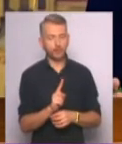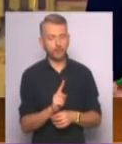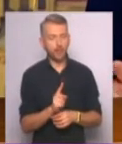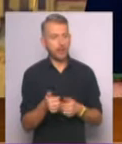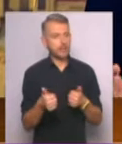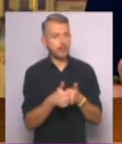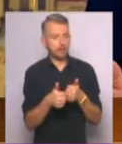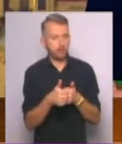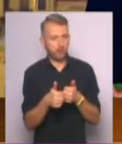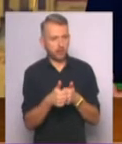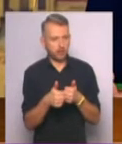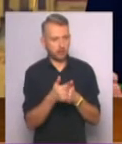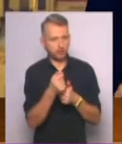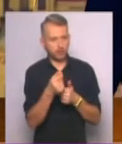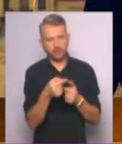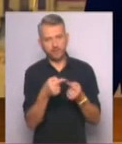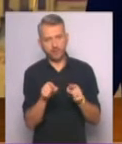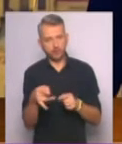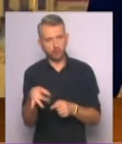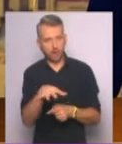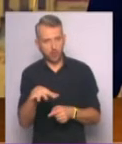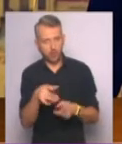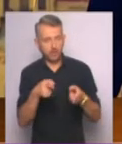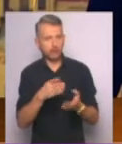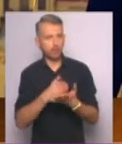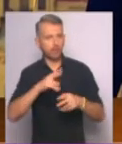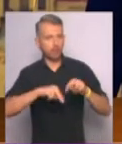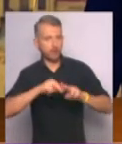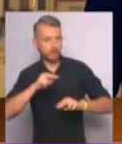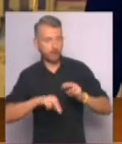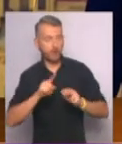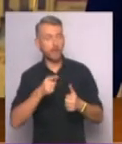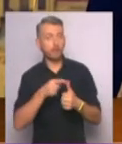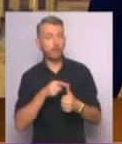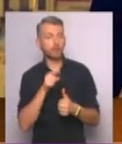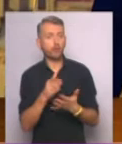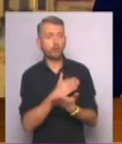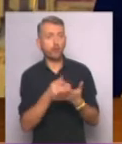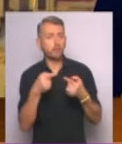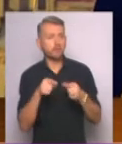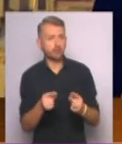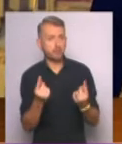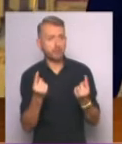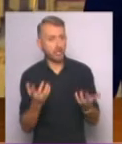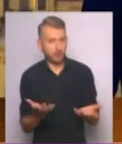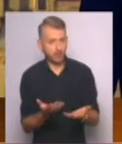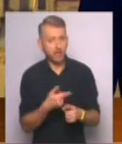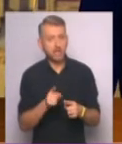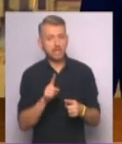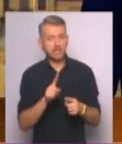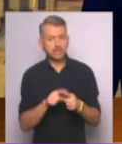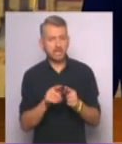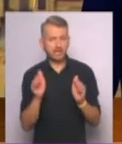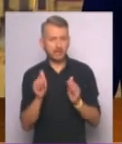неподалік, трохи в іншому районі, дійсно є будівництво, але, по-перше, воно зовсім інших масштабів. Це відносно